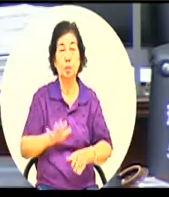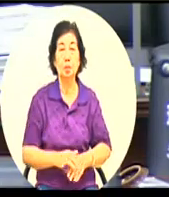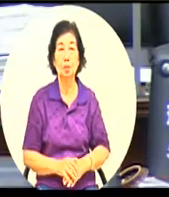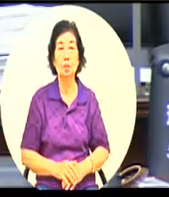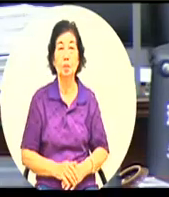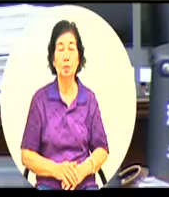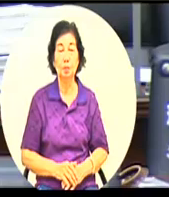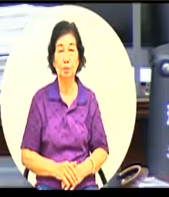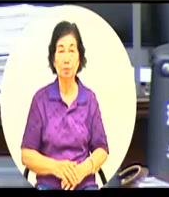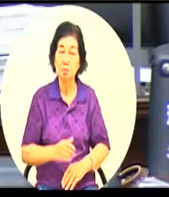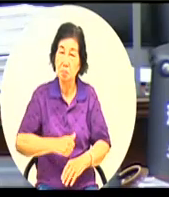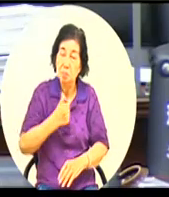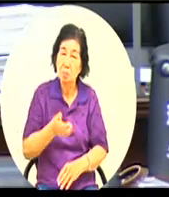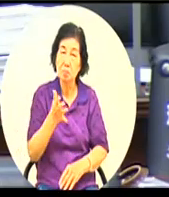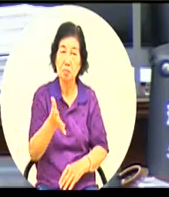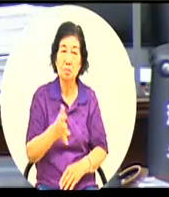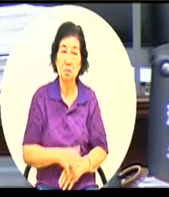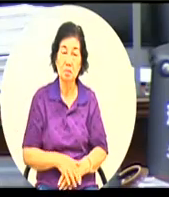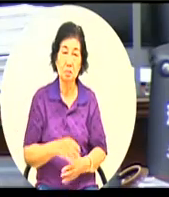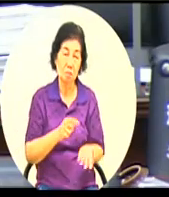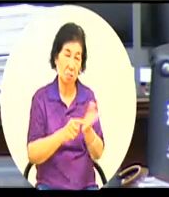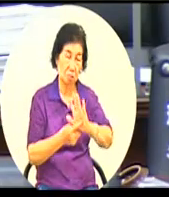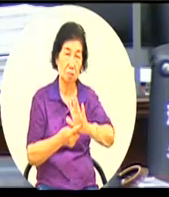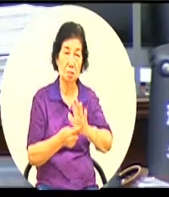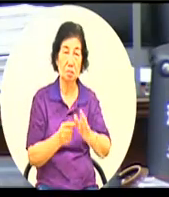安全正着爱安尼表示安那，